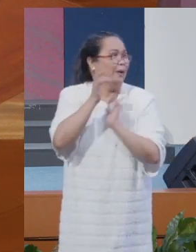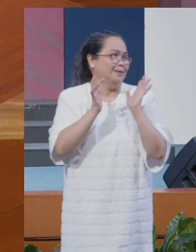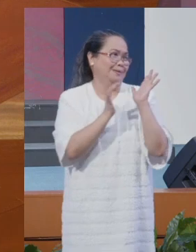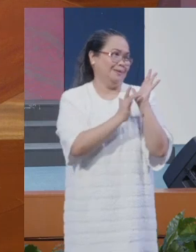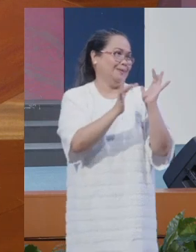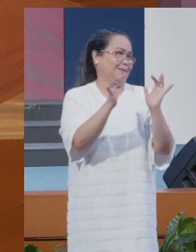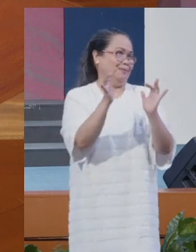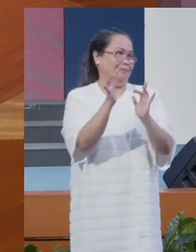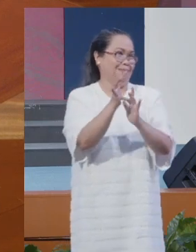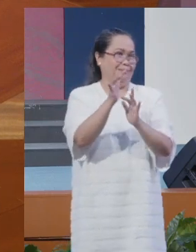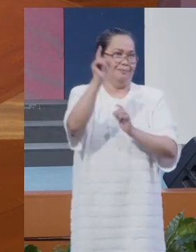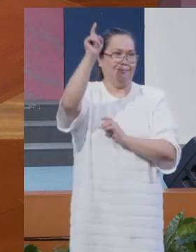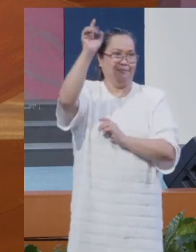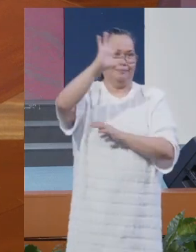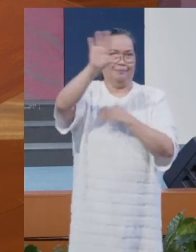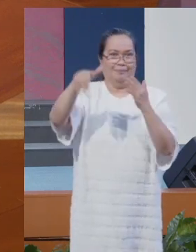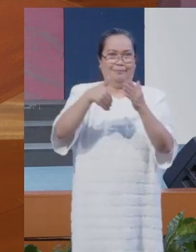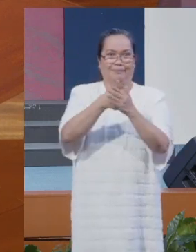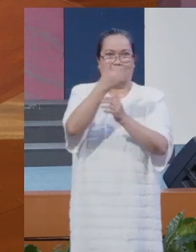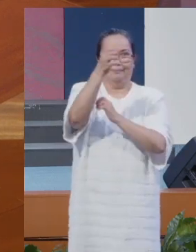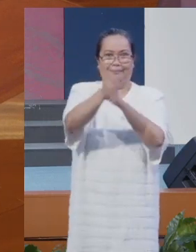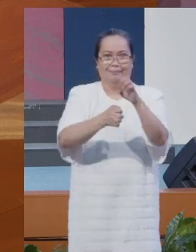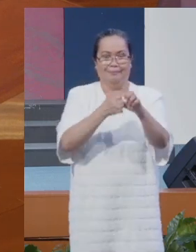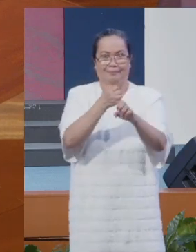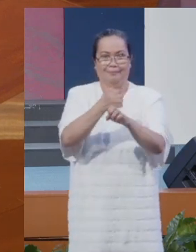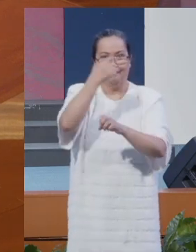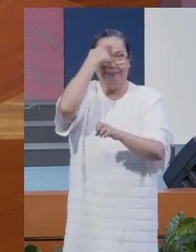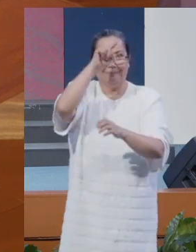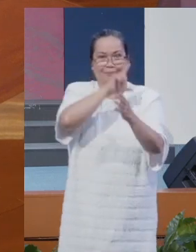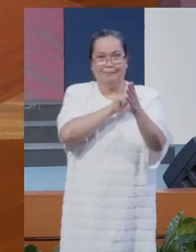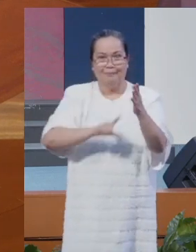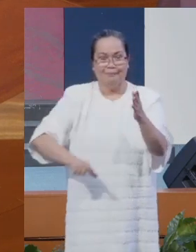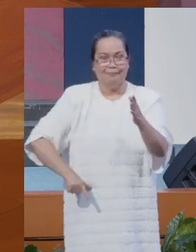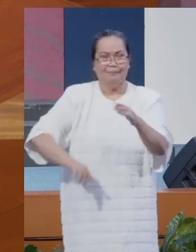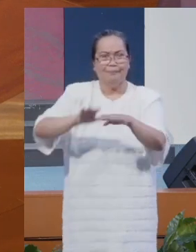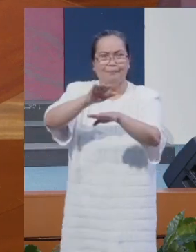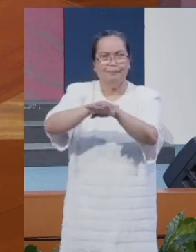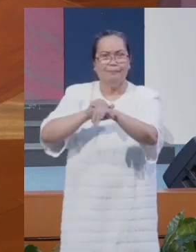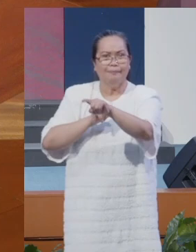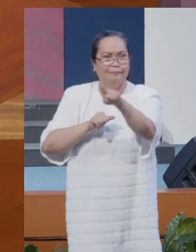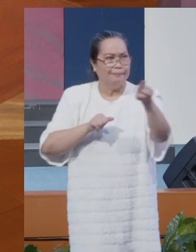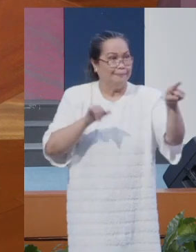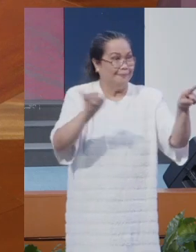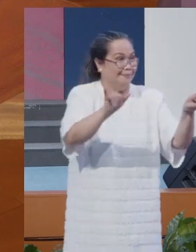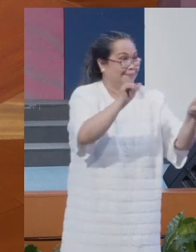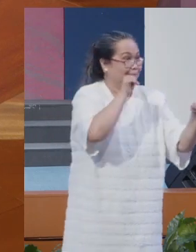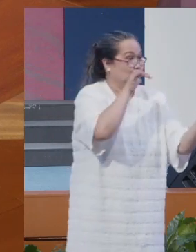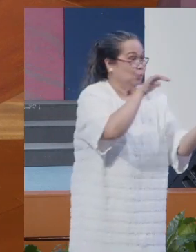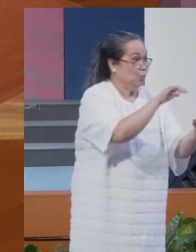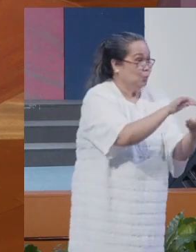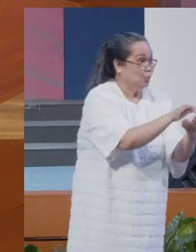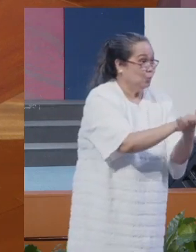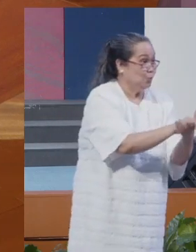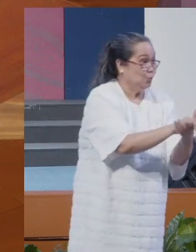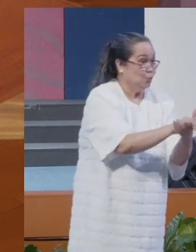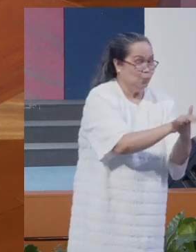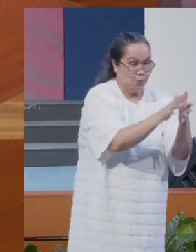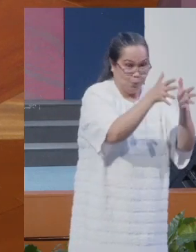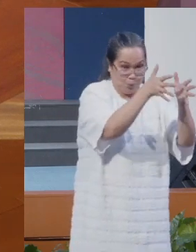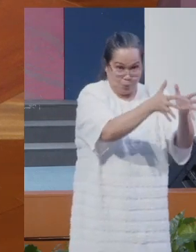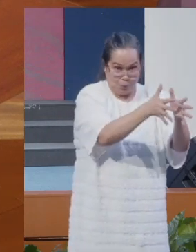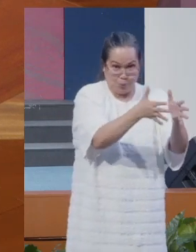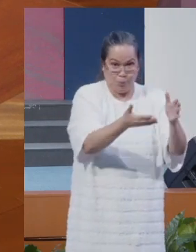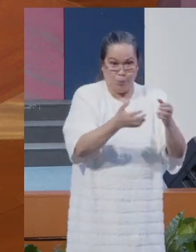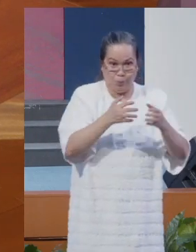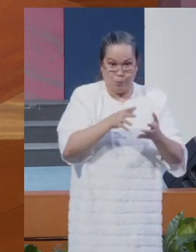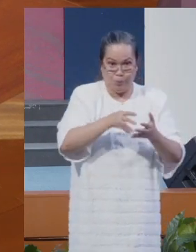"The God of the whole earth he is called. For the Lord has called you like a wife deserted and grieved